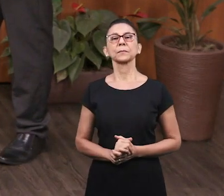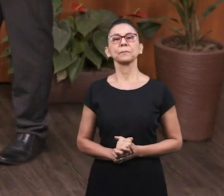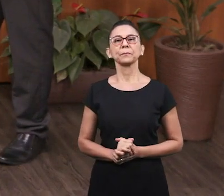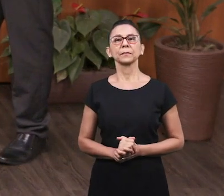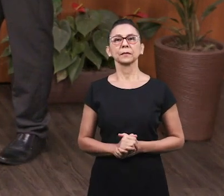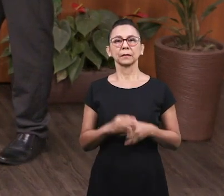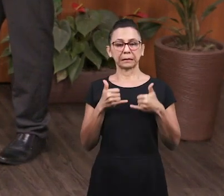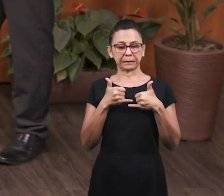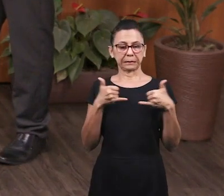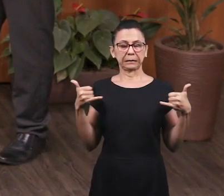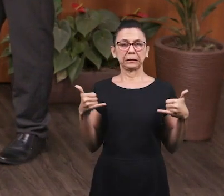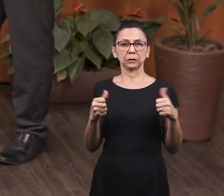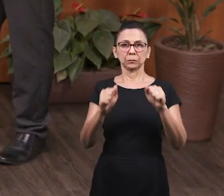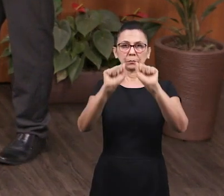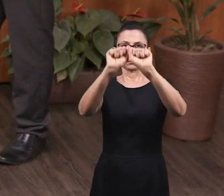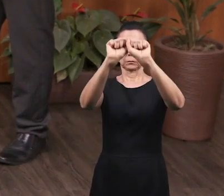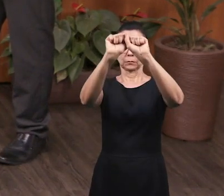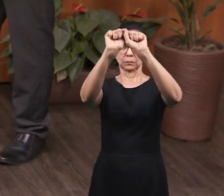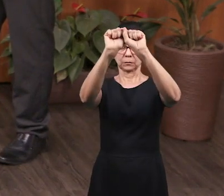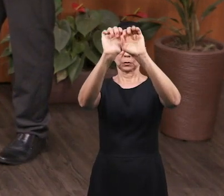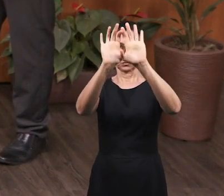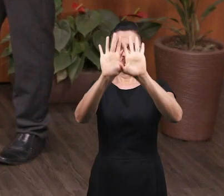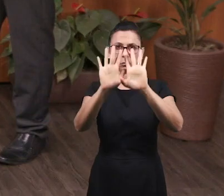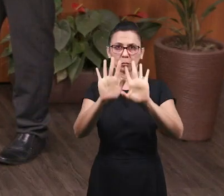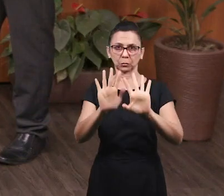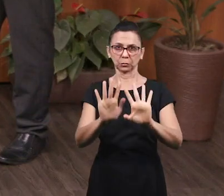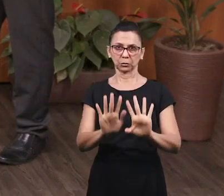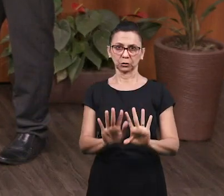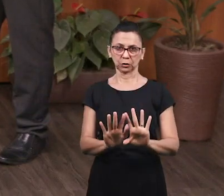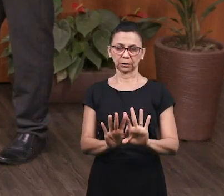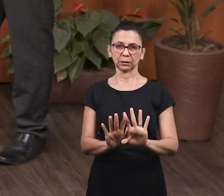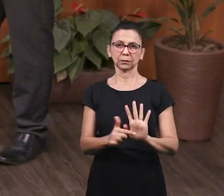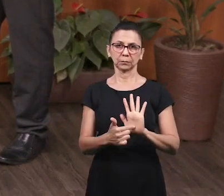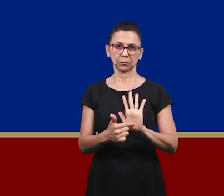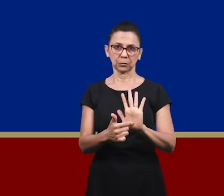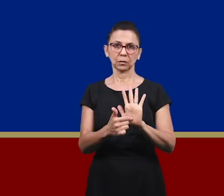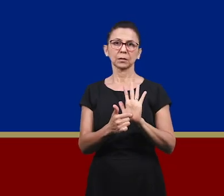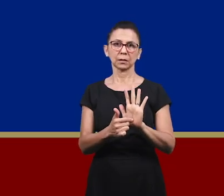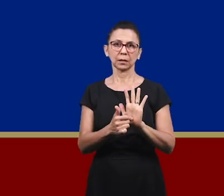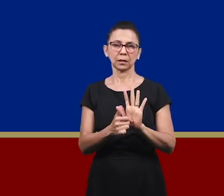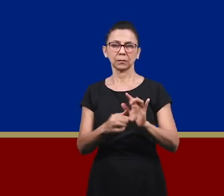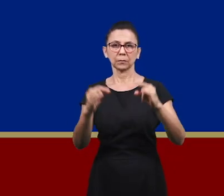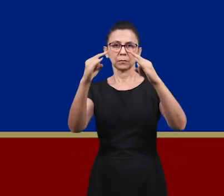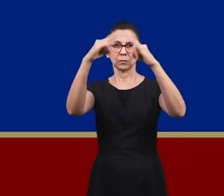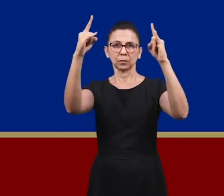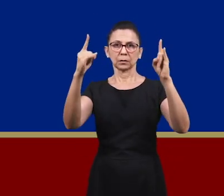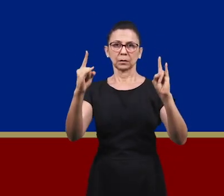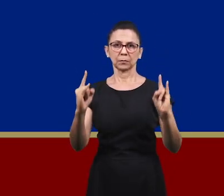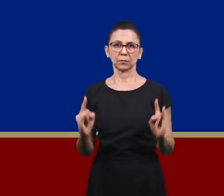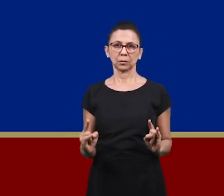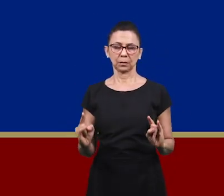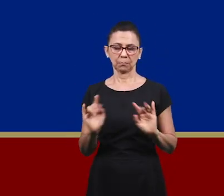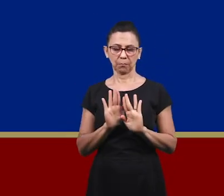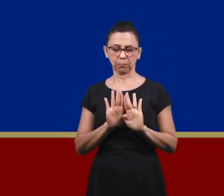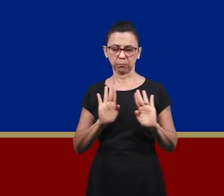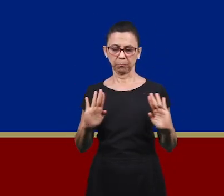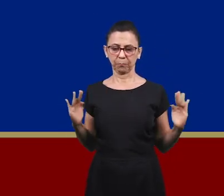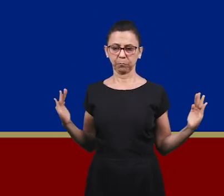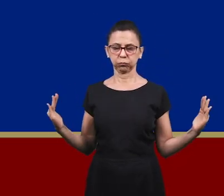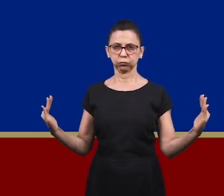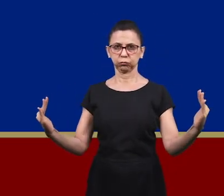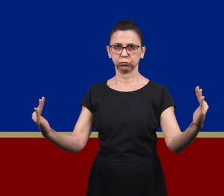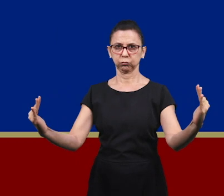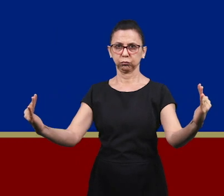ici. Les rideaux en lin, comme nous avons déjà dit, qui entouraient tout le tabernacle dans la